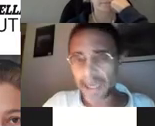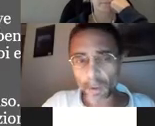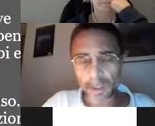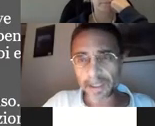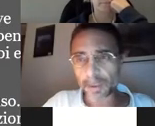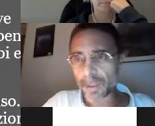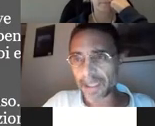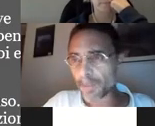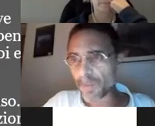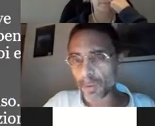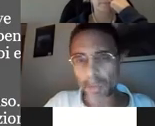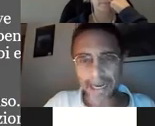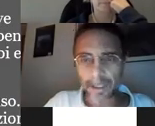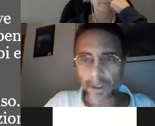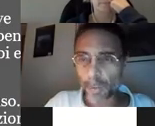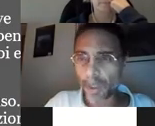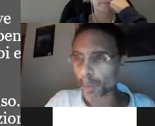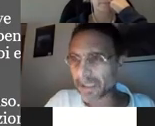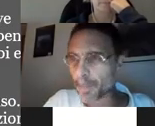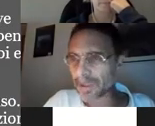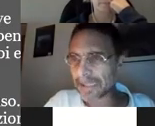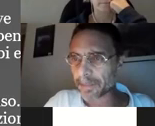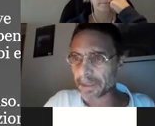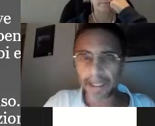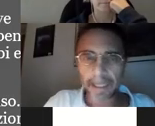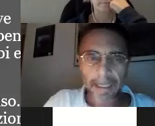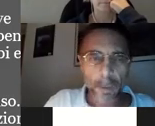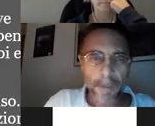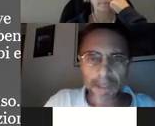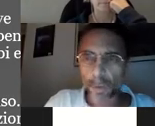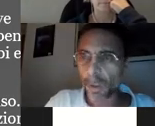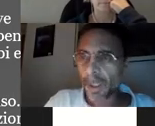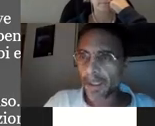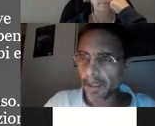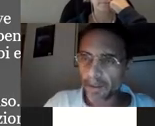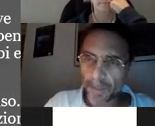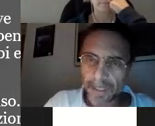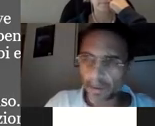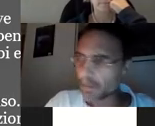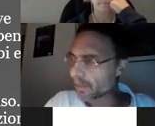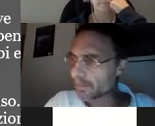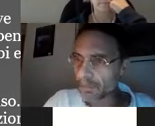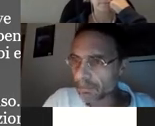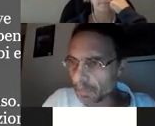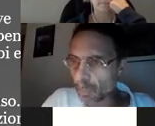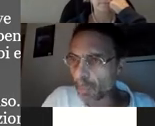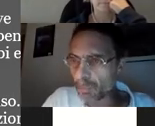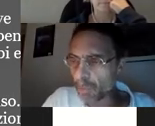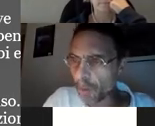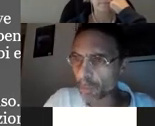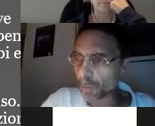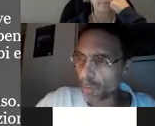al contrario, sono state, a mio avviso, un'arena di discussione molto anche importante, perché hanno permesso, come dire, un